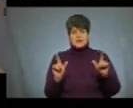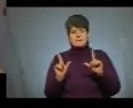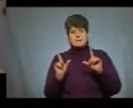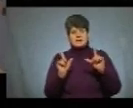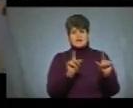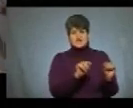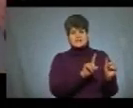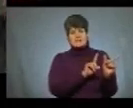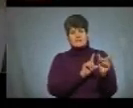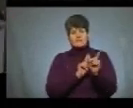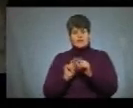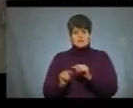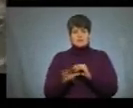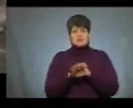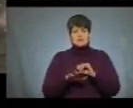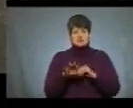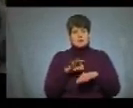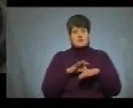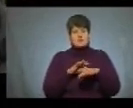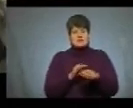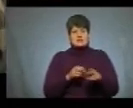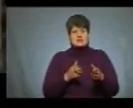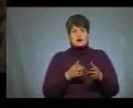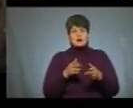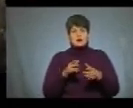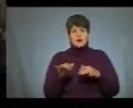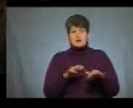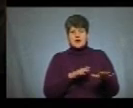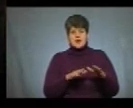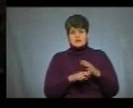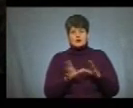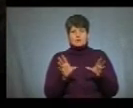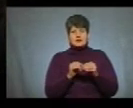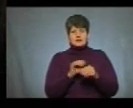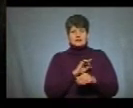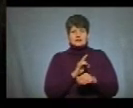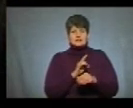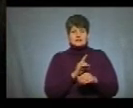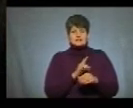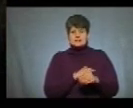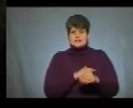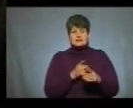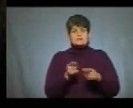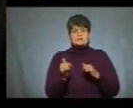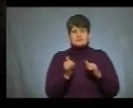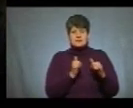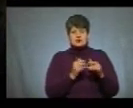виїзді із зони проведення операції об'єднаних сил. Наші задачі на сході – це забезпечувати пропуск на пропускних